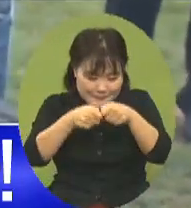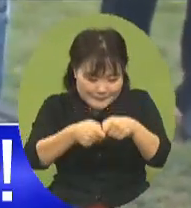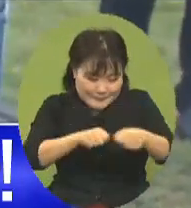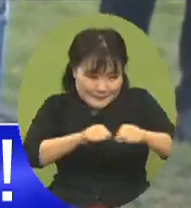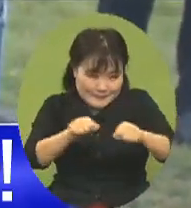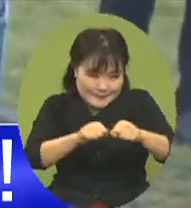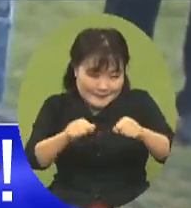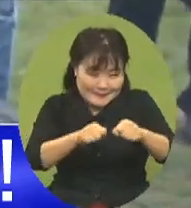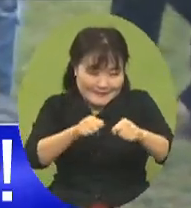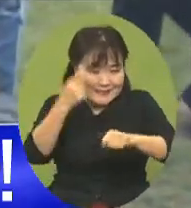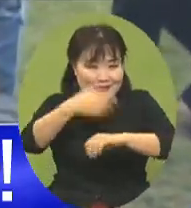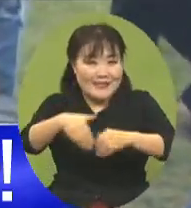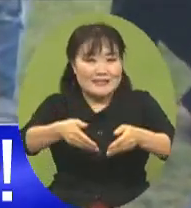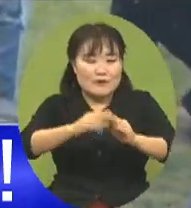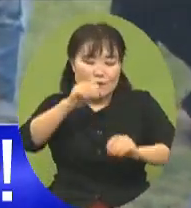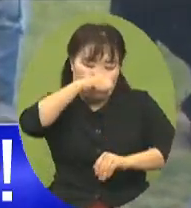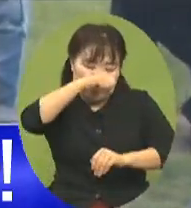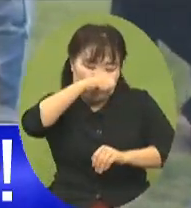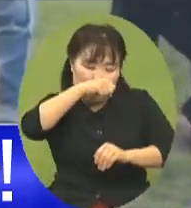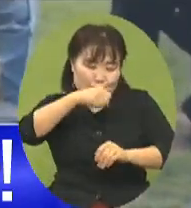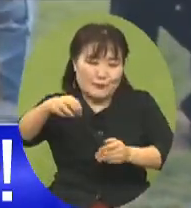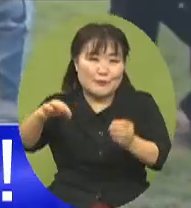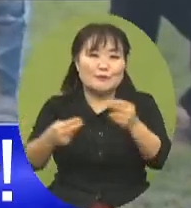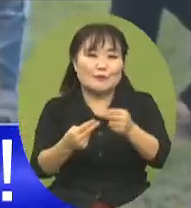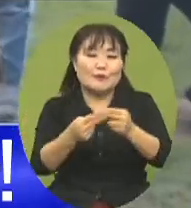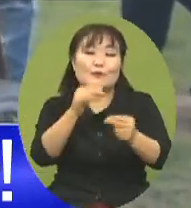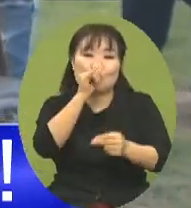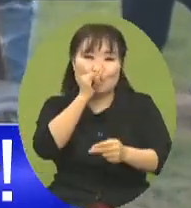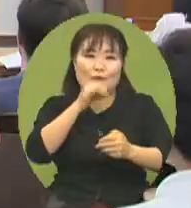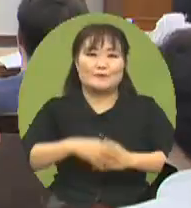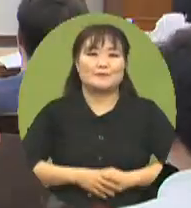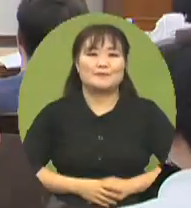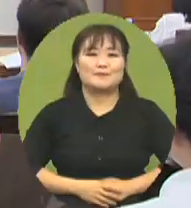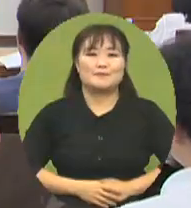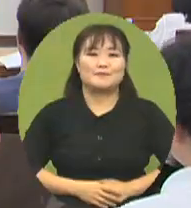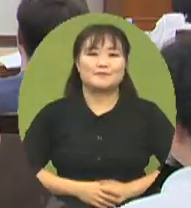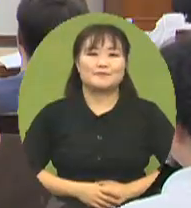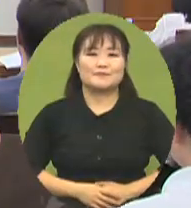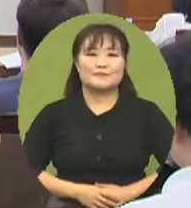실행 계획을 수립하고 예산 확보를 추진합니다.